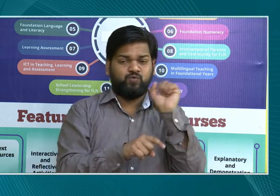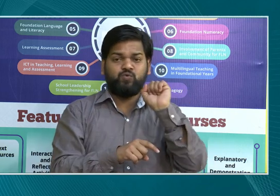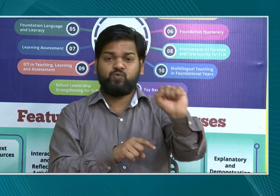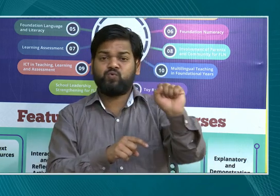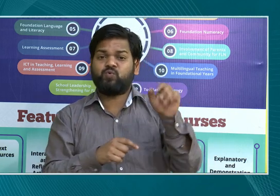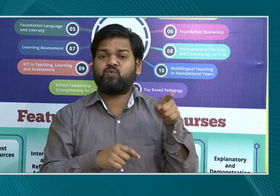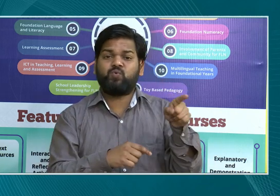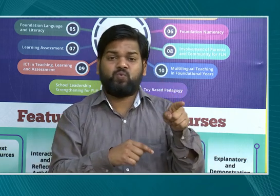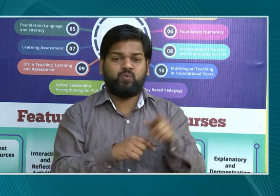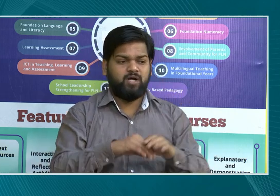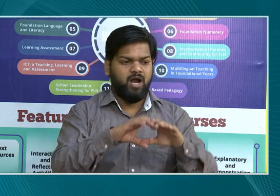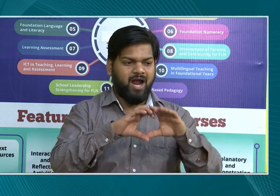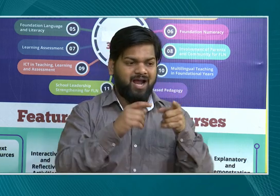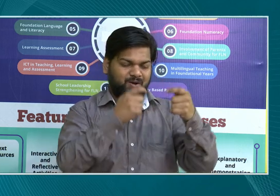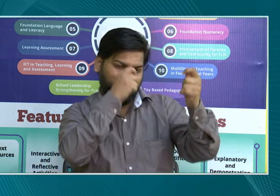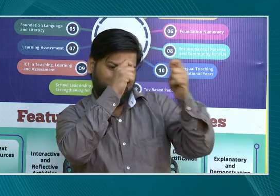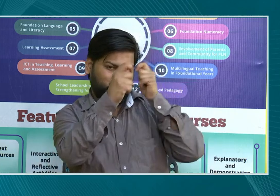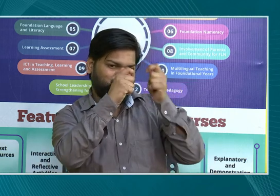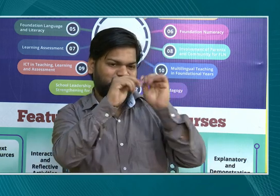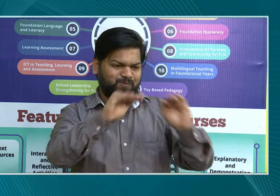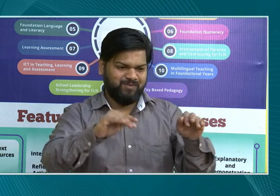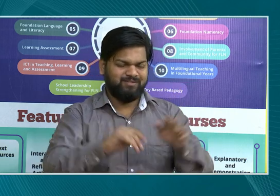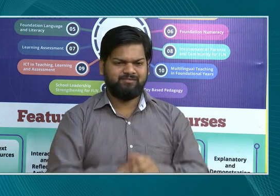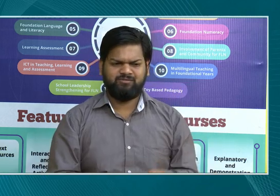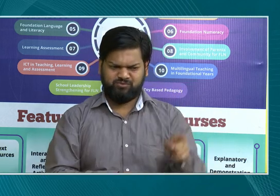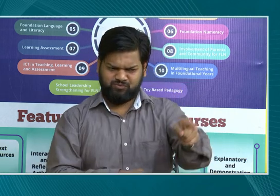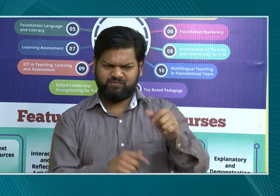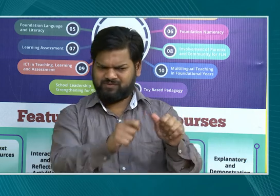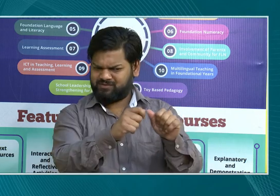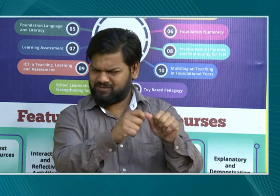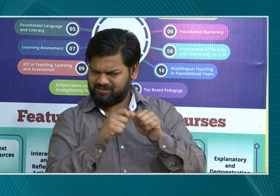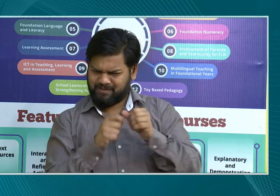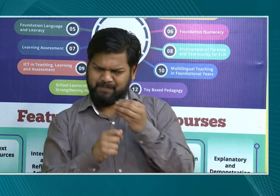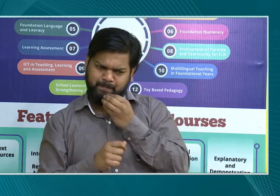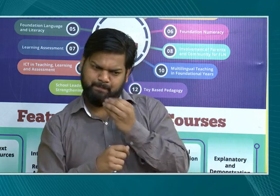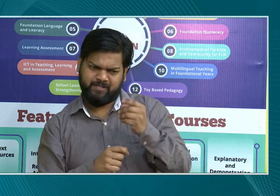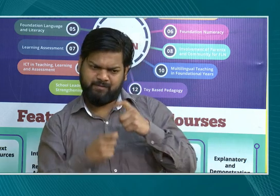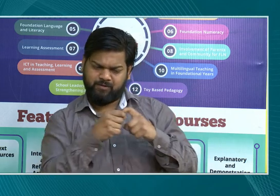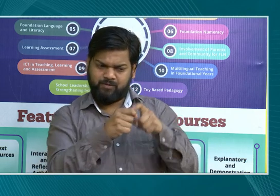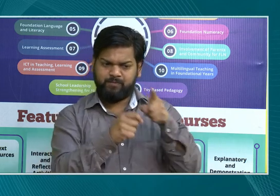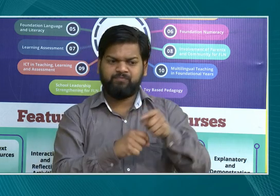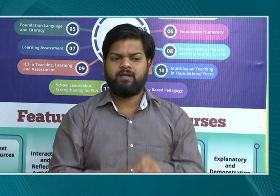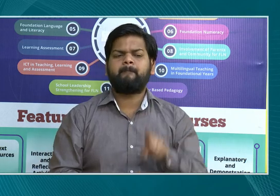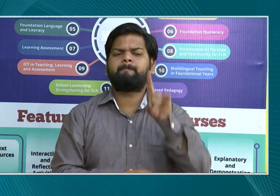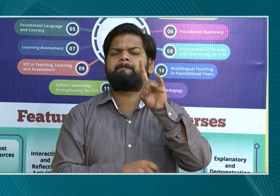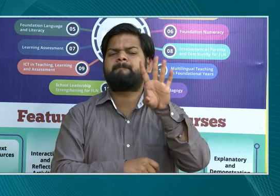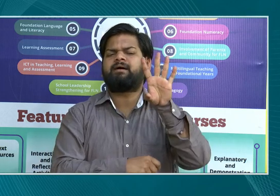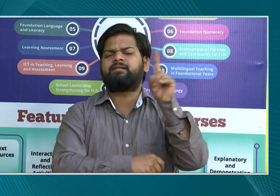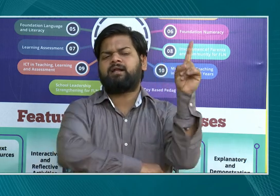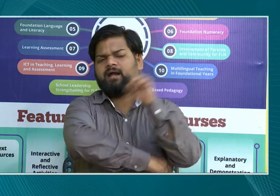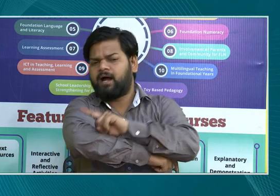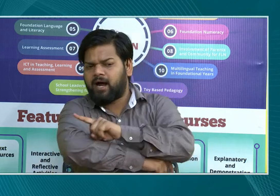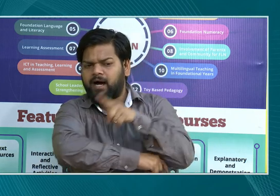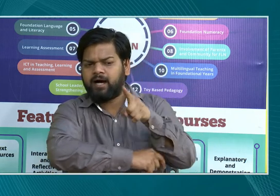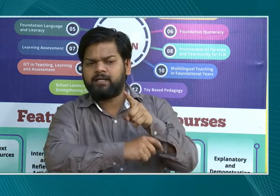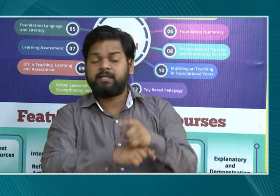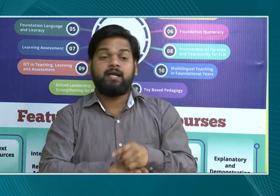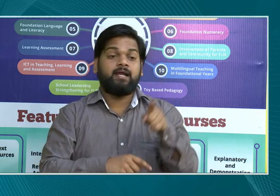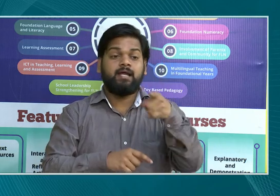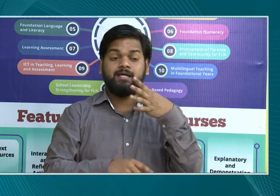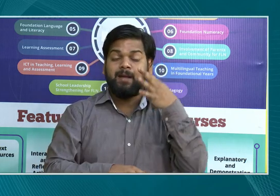हमारे जीवन में क्यों महत्वपूर्ण है क्यों क्या महत्व रख यदि आप कुछ बता पाए बिल्कुल मुझे लगता है कोई भी भारतीय ऐसा नहीं होगा